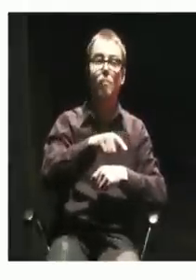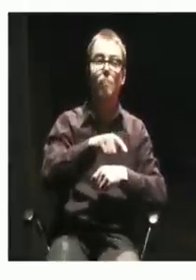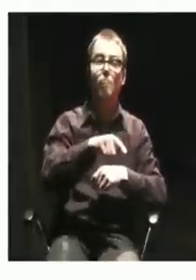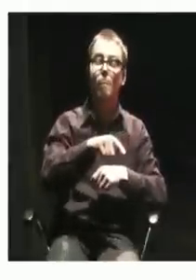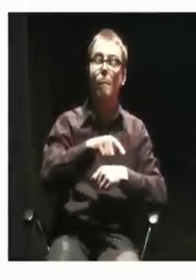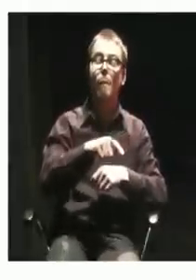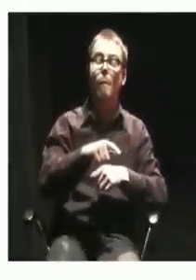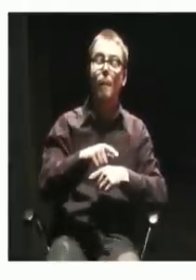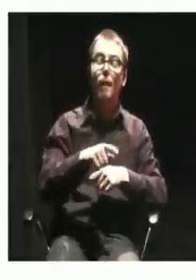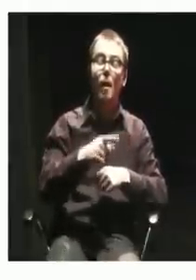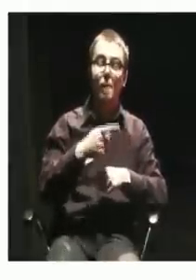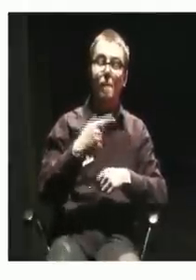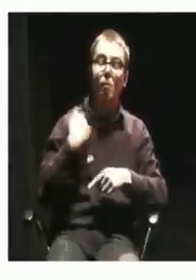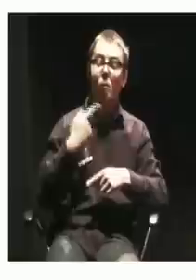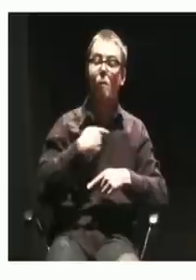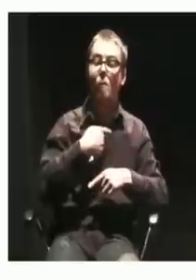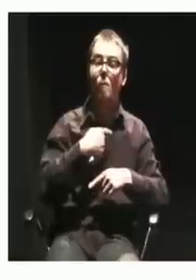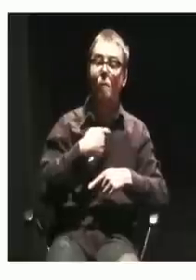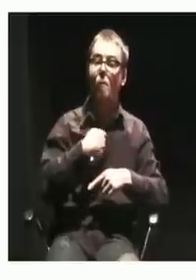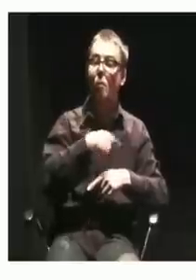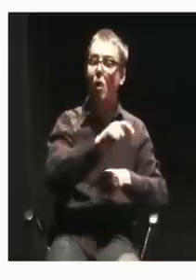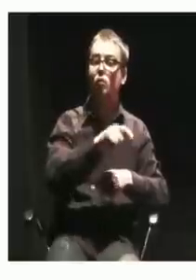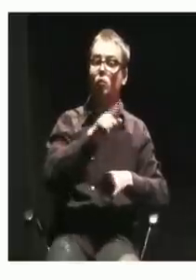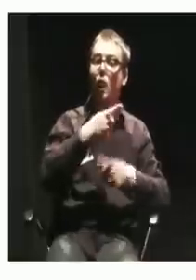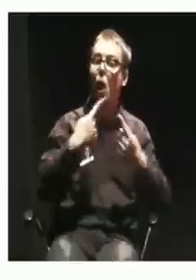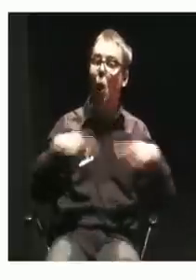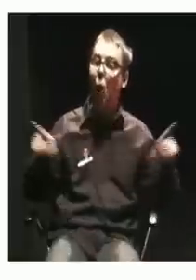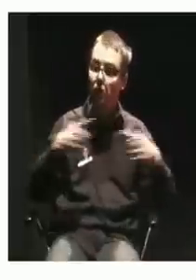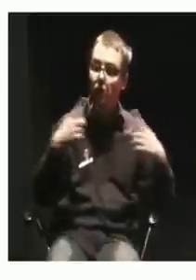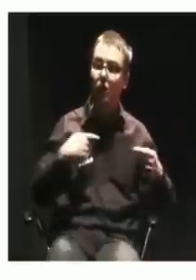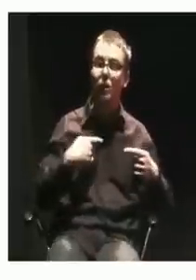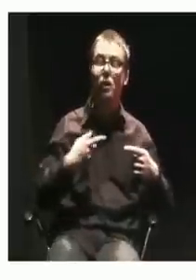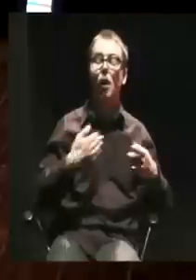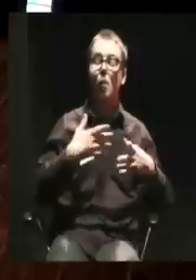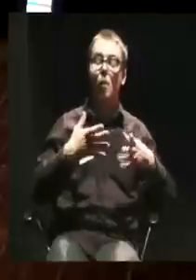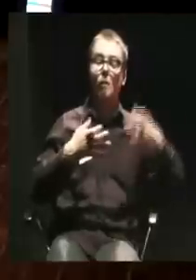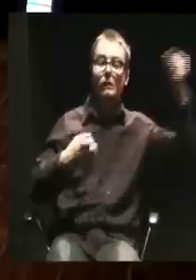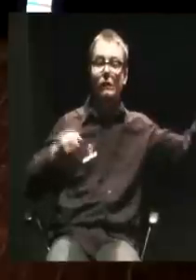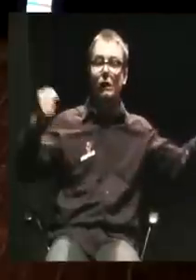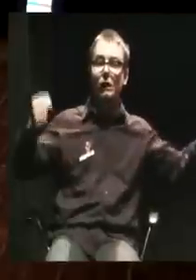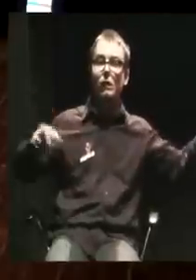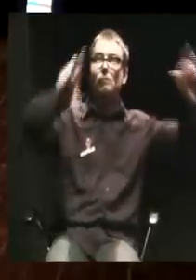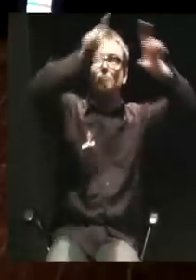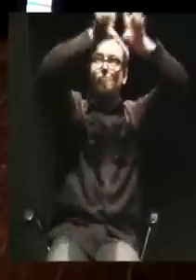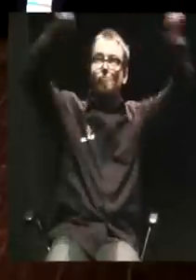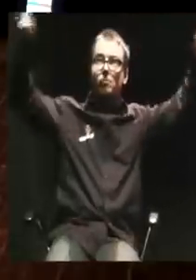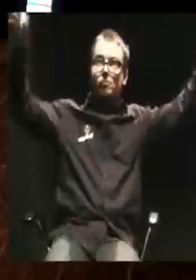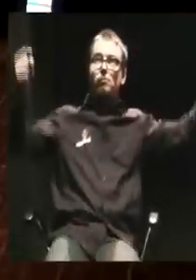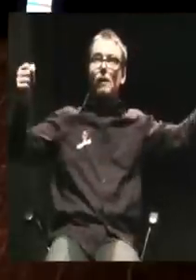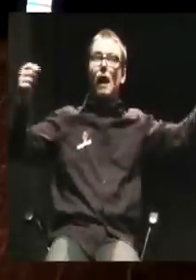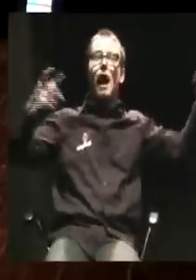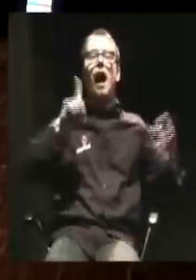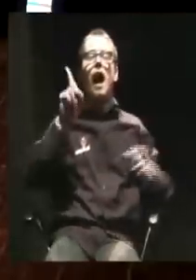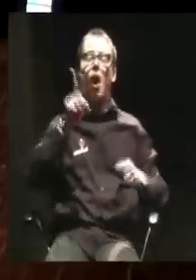do malowania sufitu, z nadzieją, że będę ten transparent na tych kijach utrzymywał. Niestety ochrona powiedziała, że nie będę mógł z nimi wejść, bo jest to